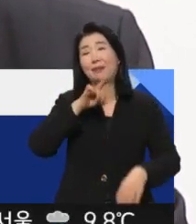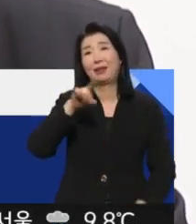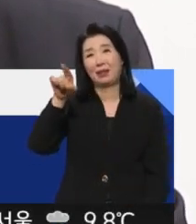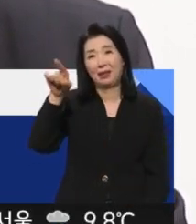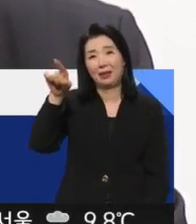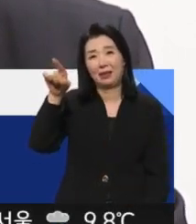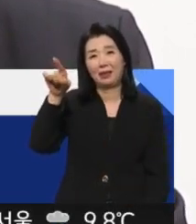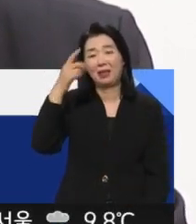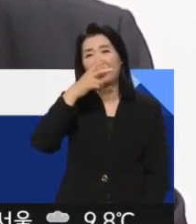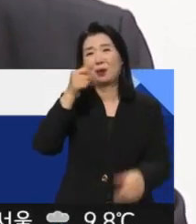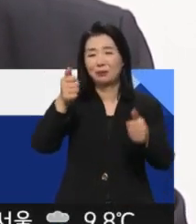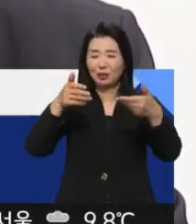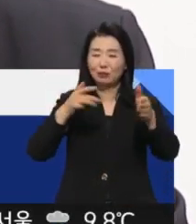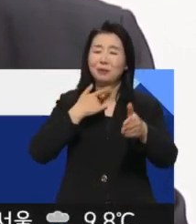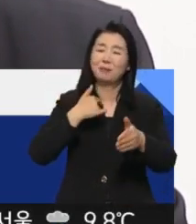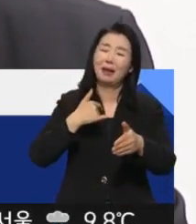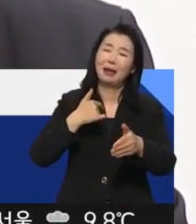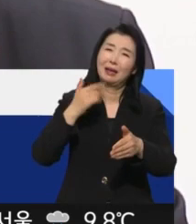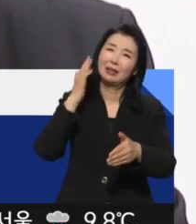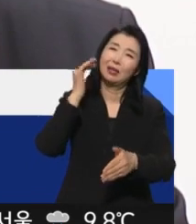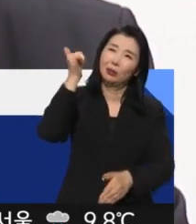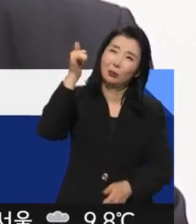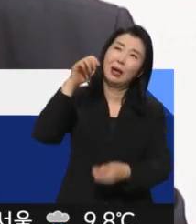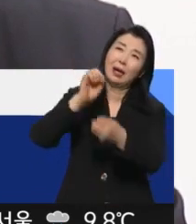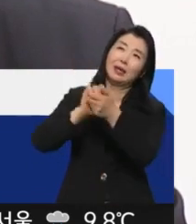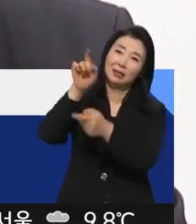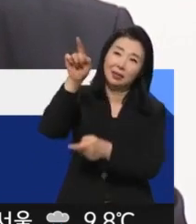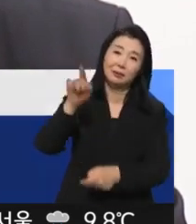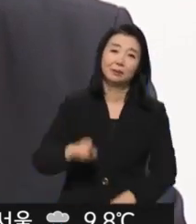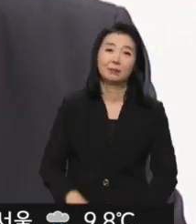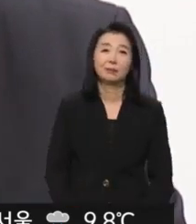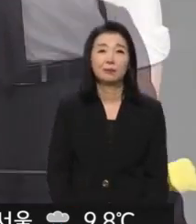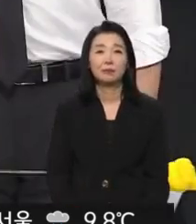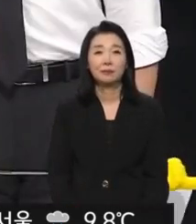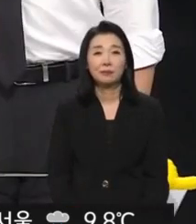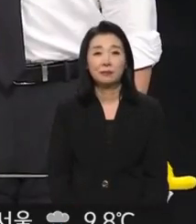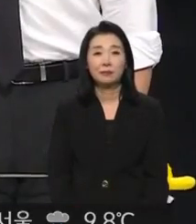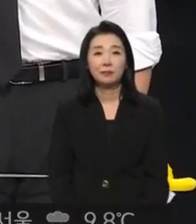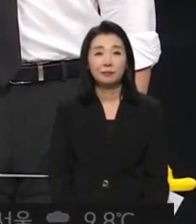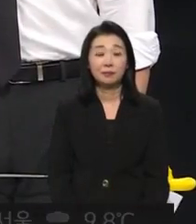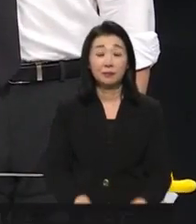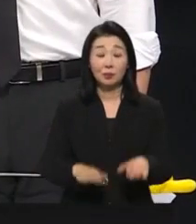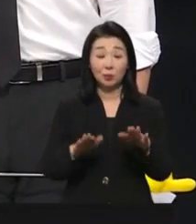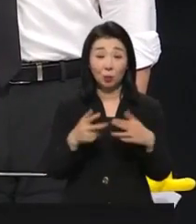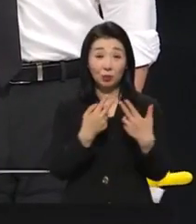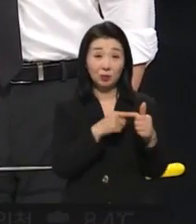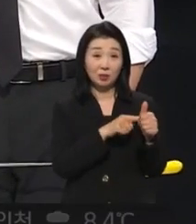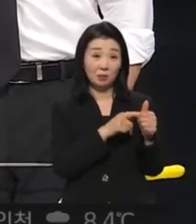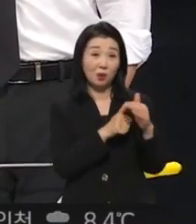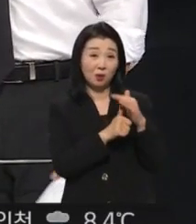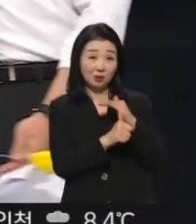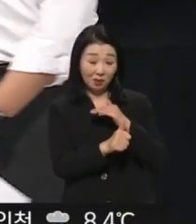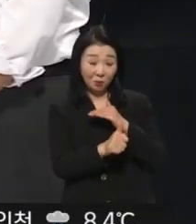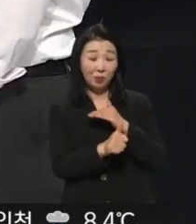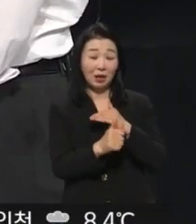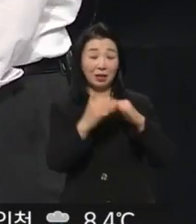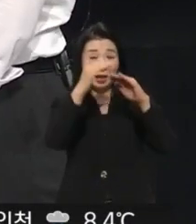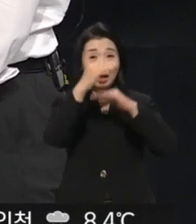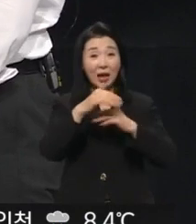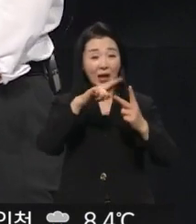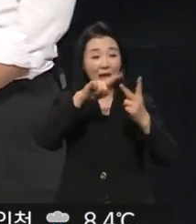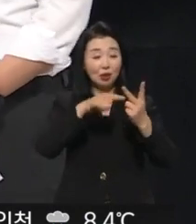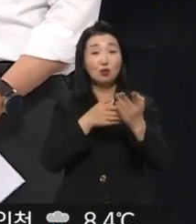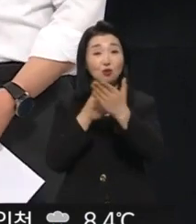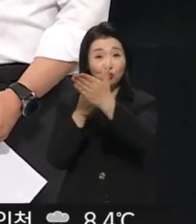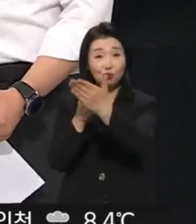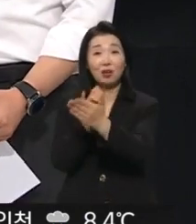전형적인 검찰 출신의 그 한계를 보여주고 있는 게 아닌가 싶습니다. 자, 오늘은 이재명 대표가 던진 이 안건